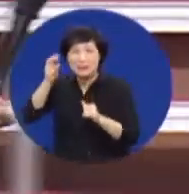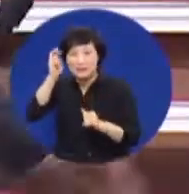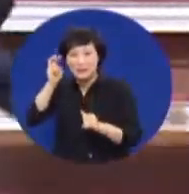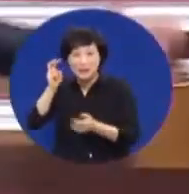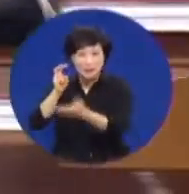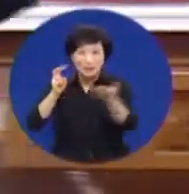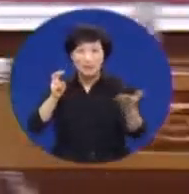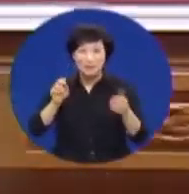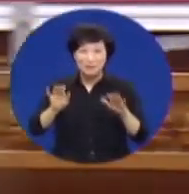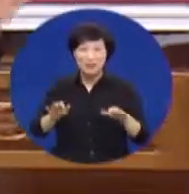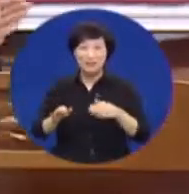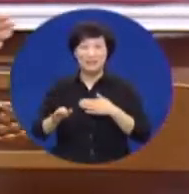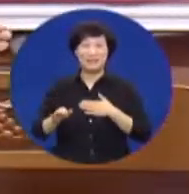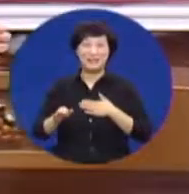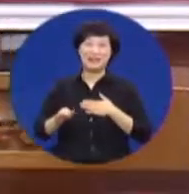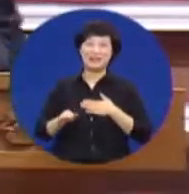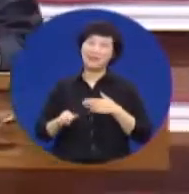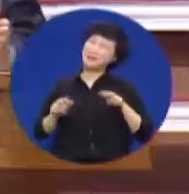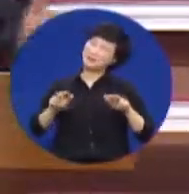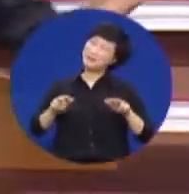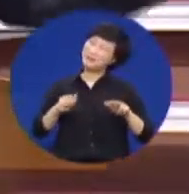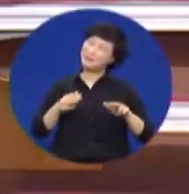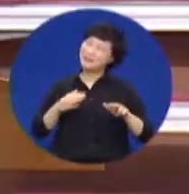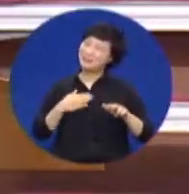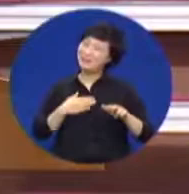응? 근데 어쩌다가